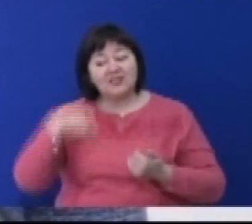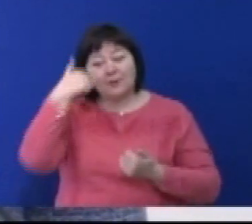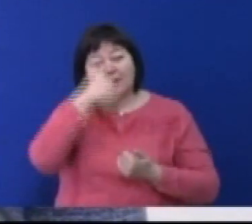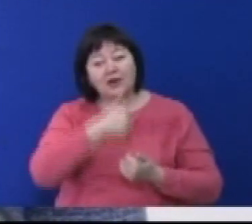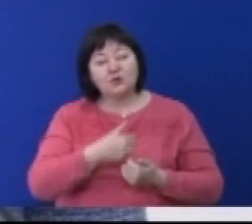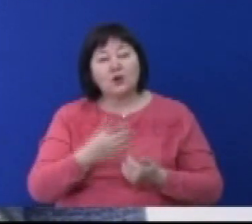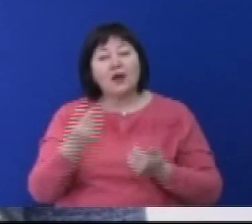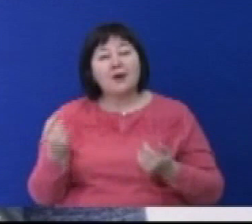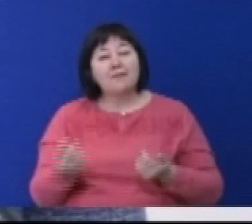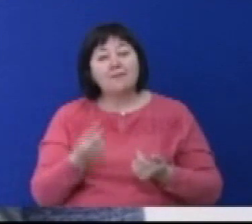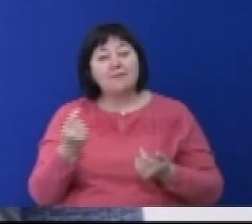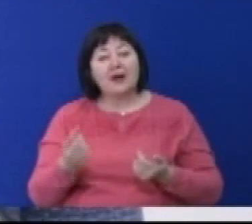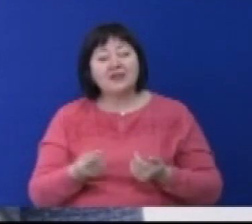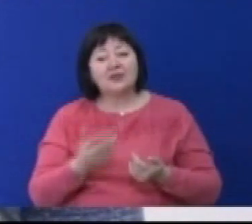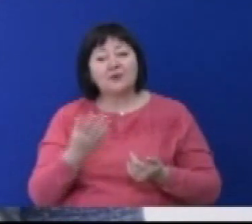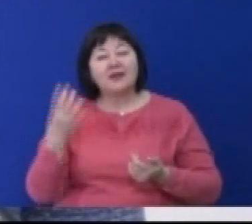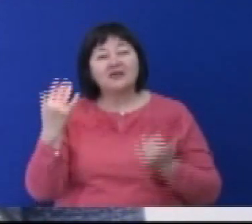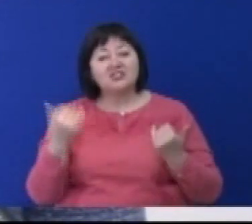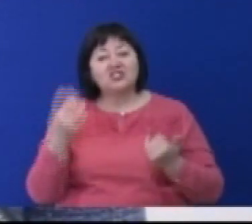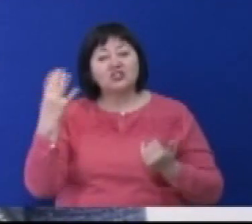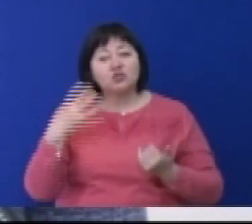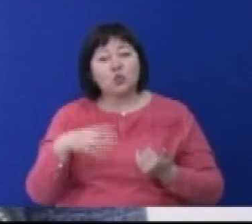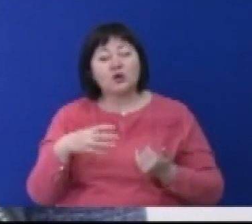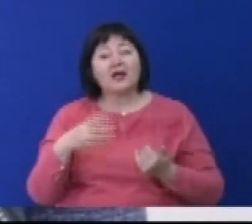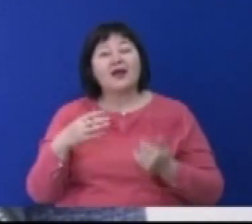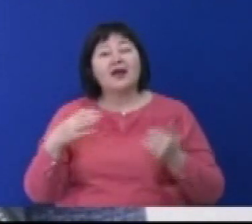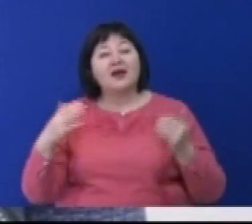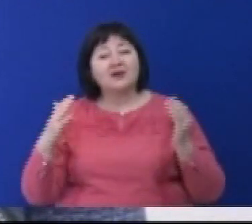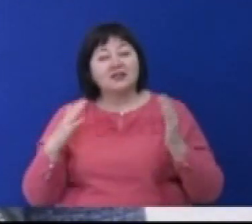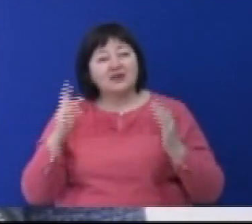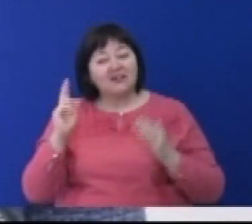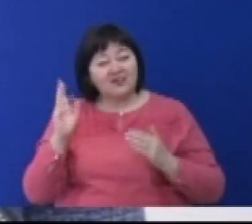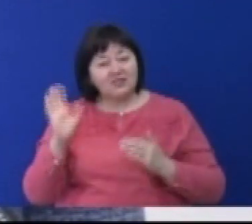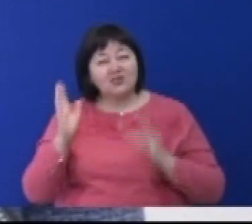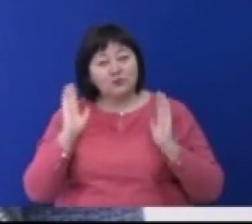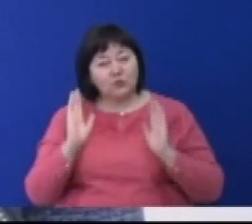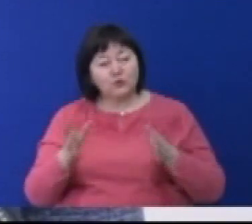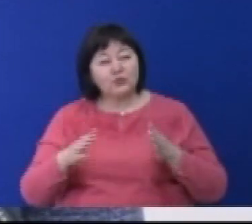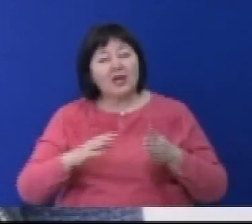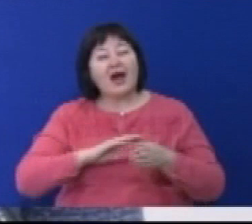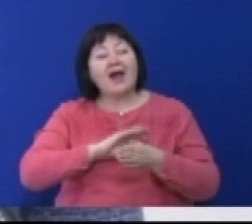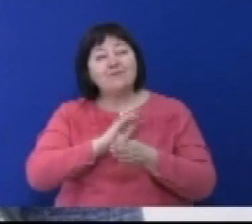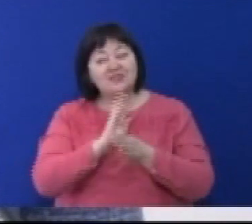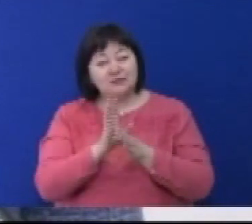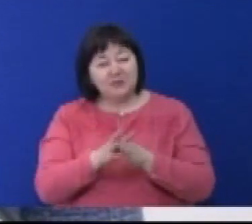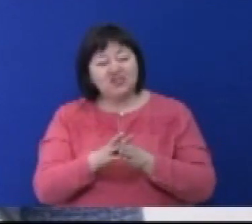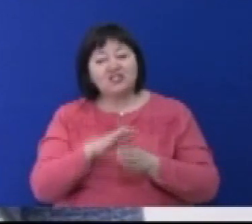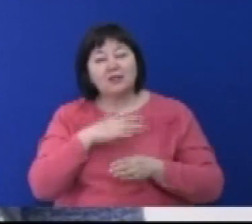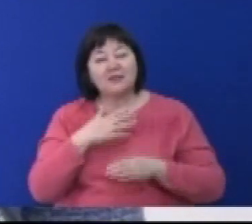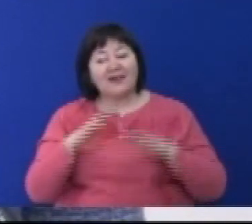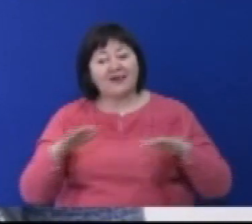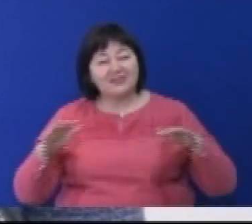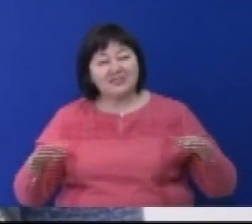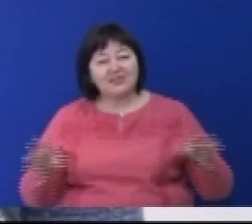қамтылған көп балалы аналарға 40 пәтер берілетін болады. Осындай 80-ге жоқ пәтер